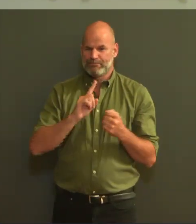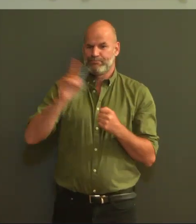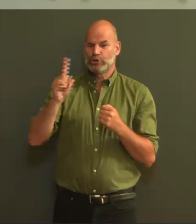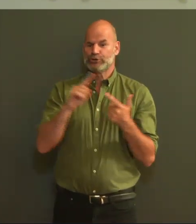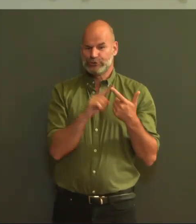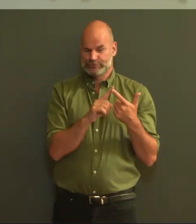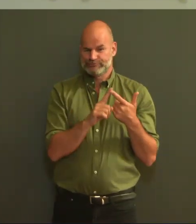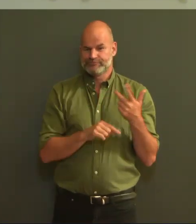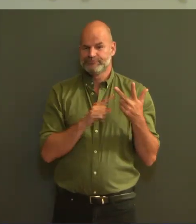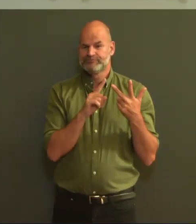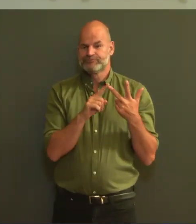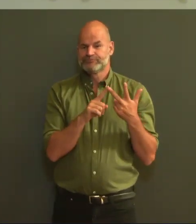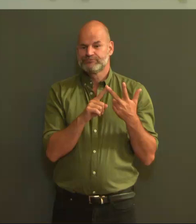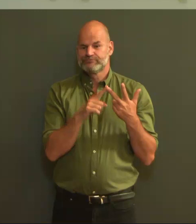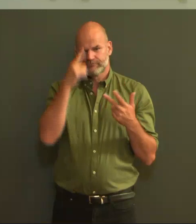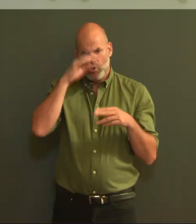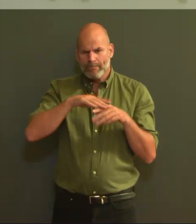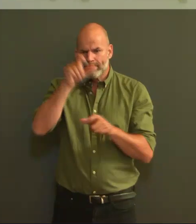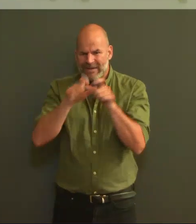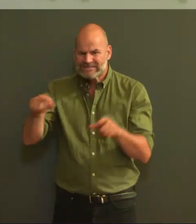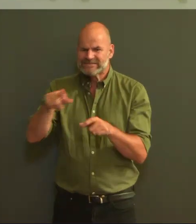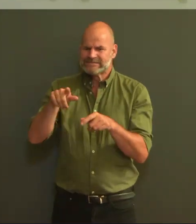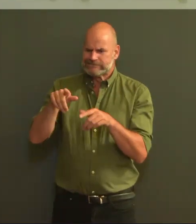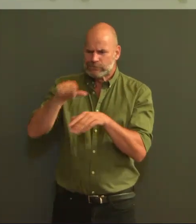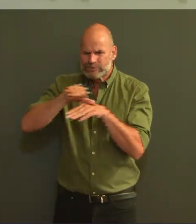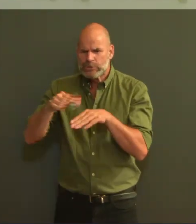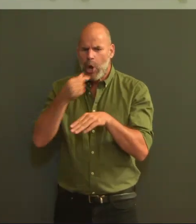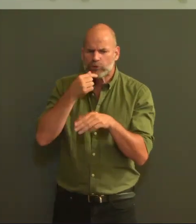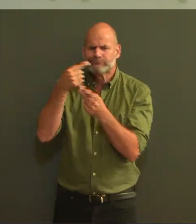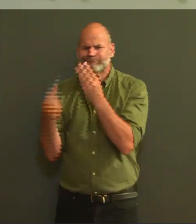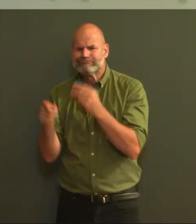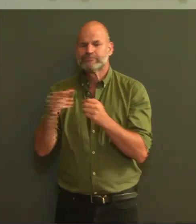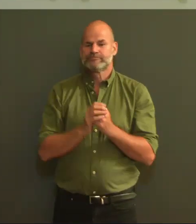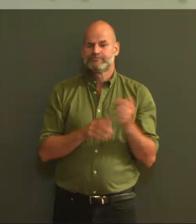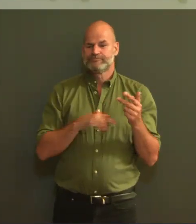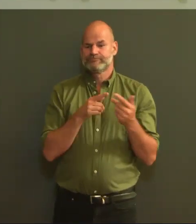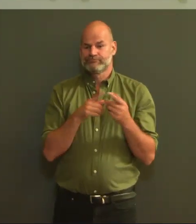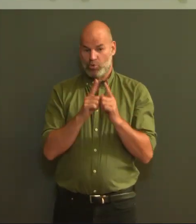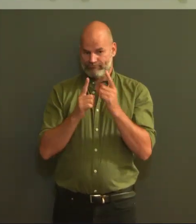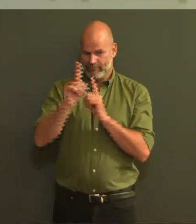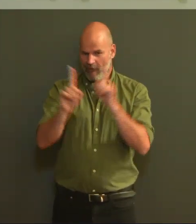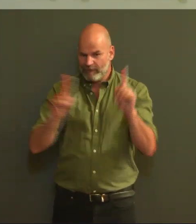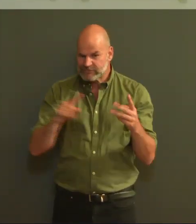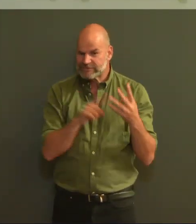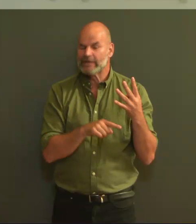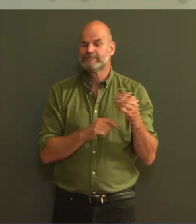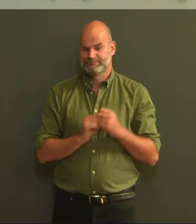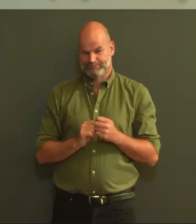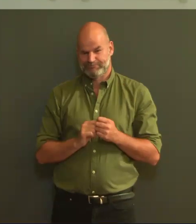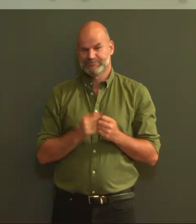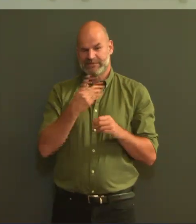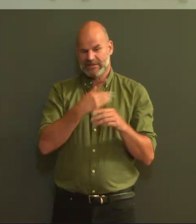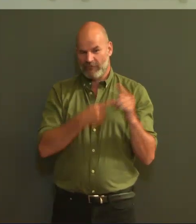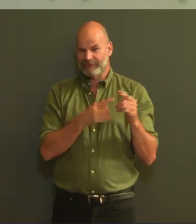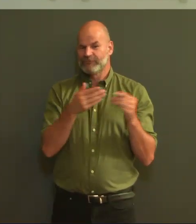Denk aan kwetsbare personen. Hou steeds afstand, de bewuste 1,5 meter. Beperk je nauwe